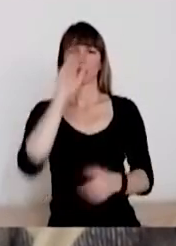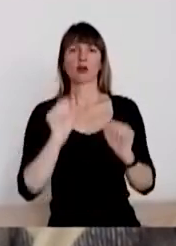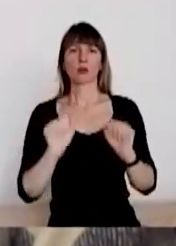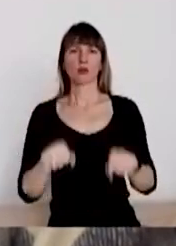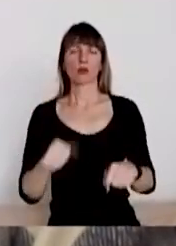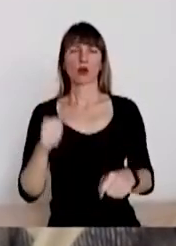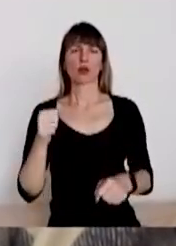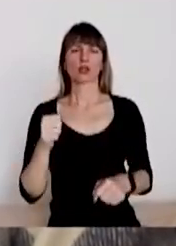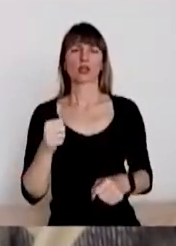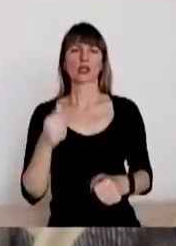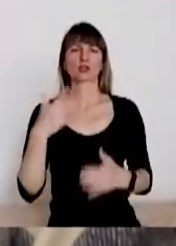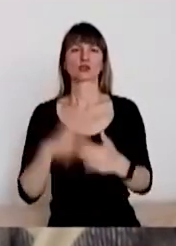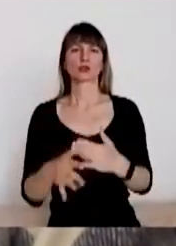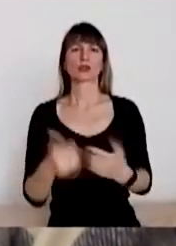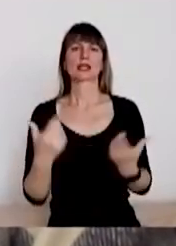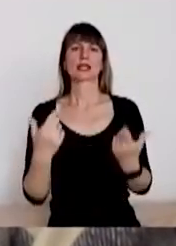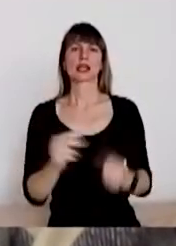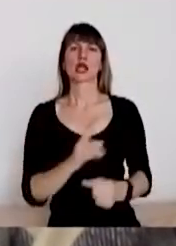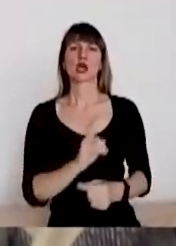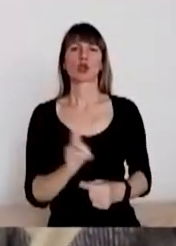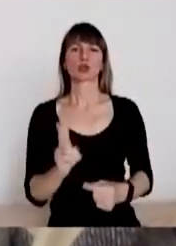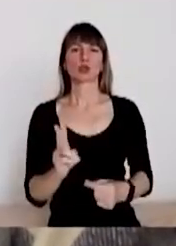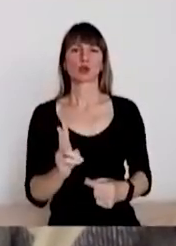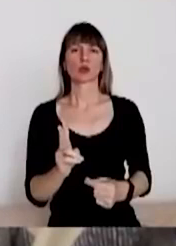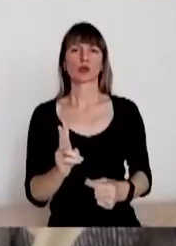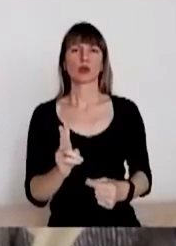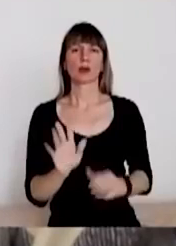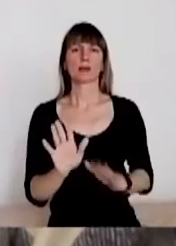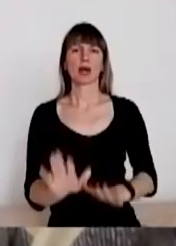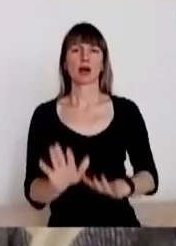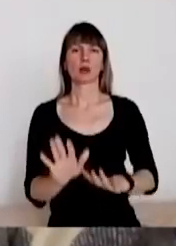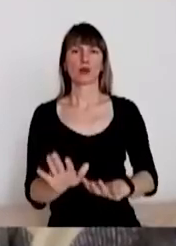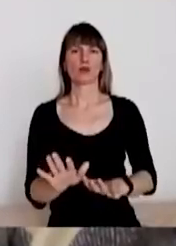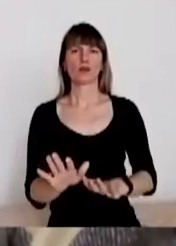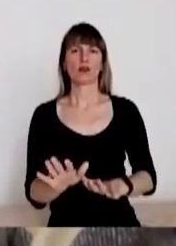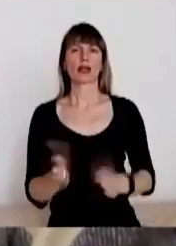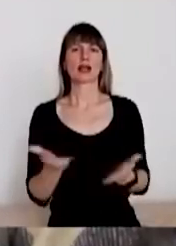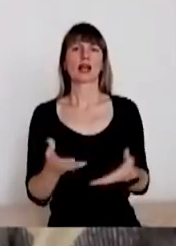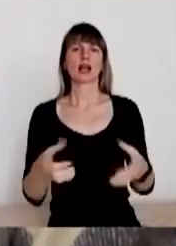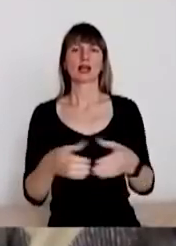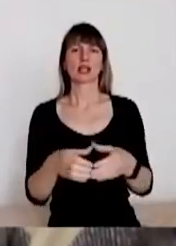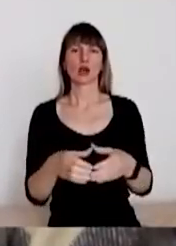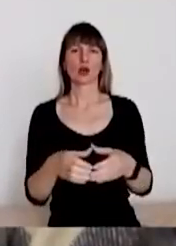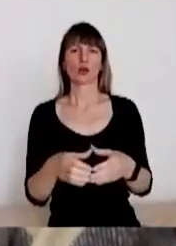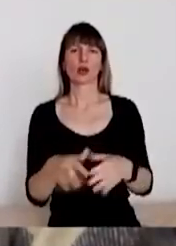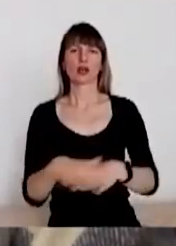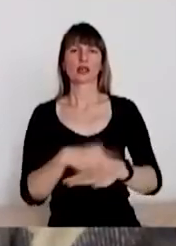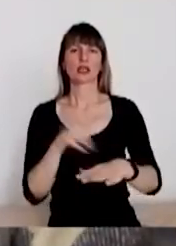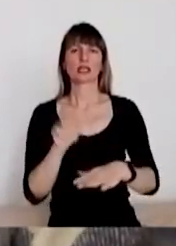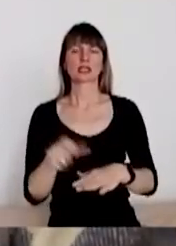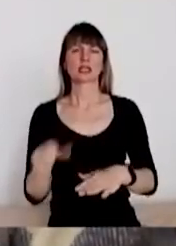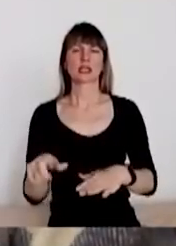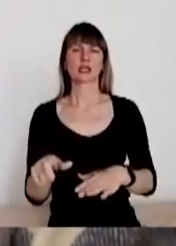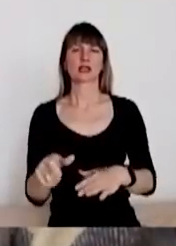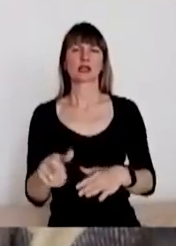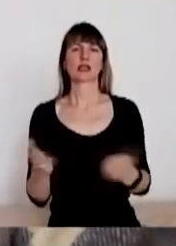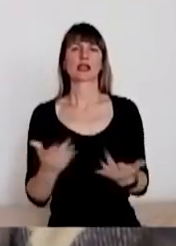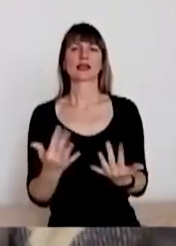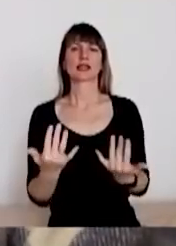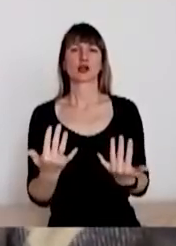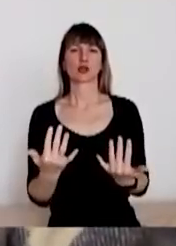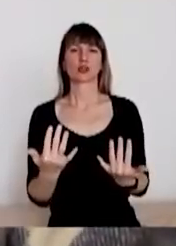зрозуміти взагалі, де хто перебуває, яка категорія населення, в якій кількості,